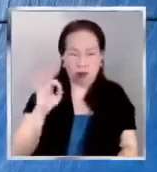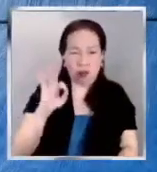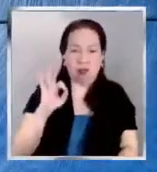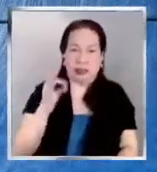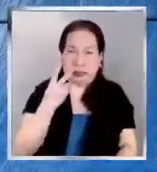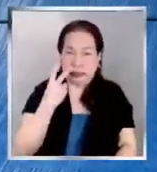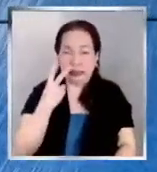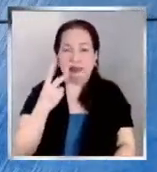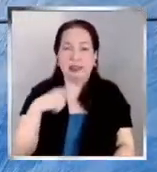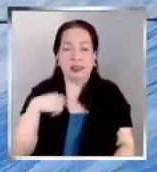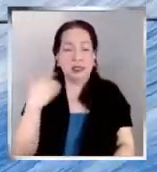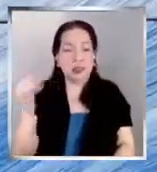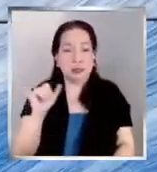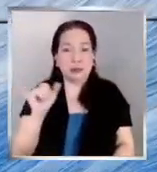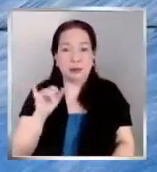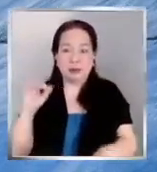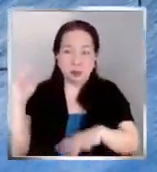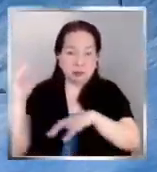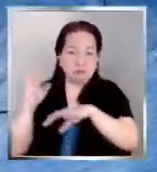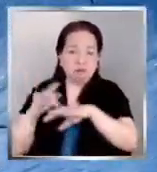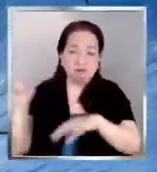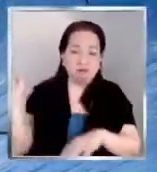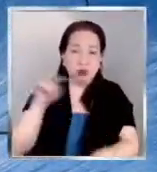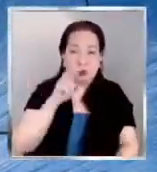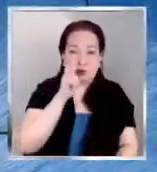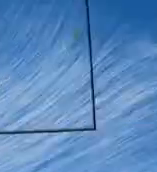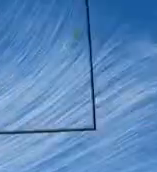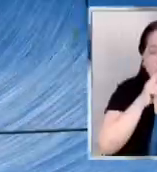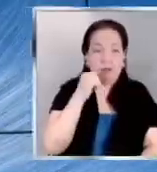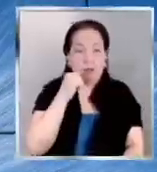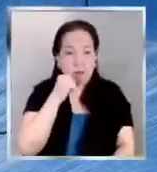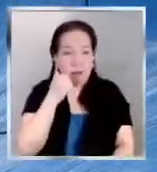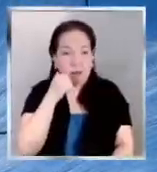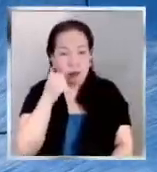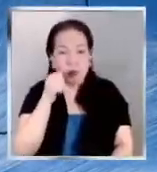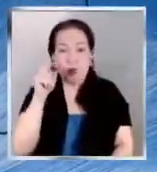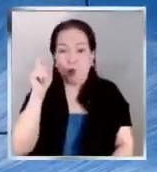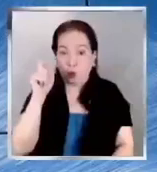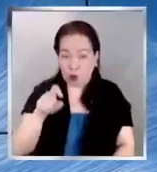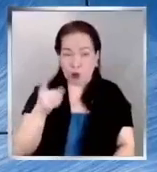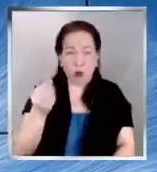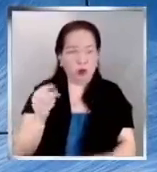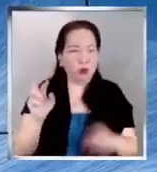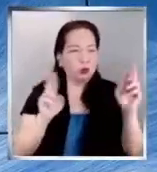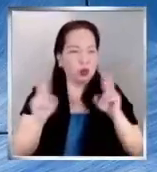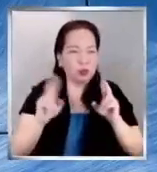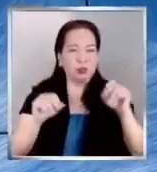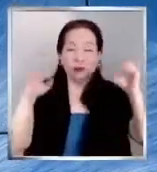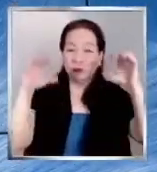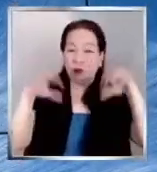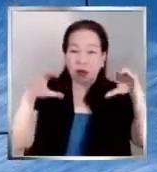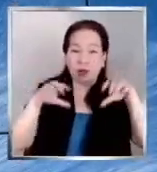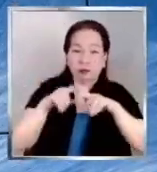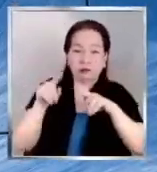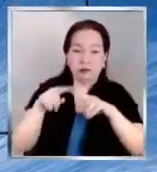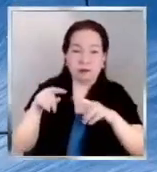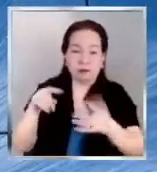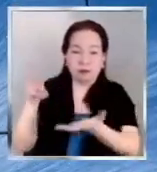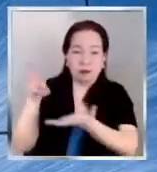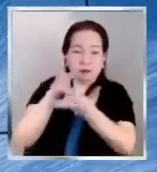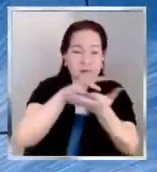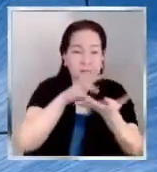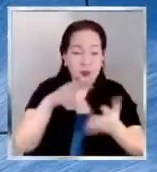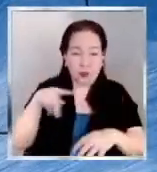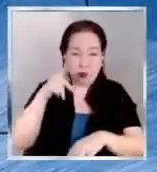ang Bisaya sa mga susunod na araw. Dahil dito, maging I am ready po sa tuloy-tuloy na pag-ulan sa ilang bahagi ng bansa. Hindi lang dahil